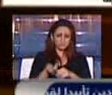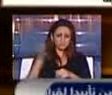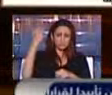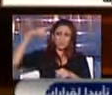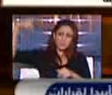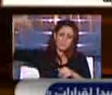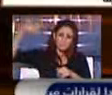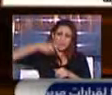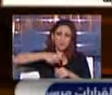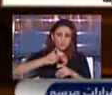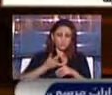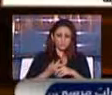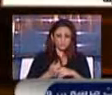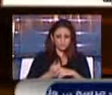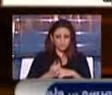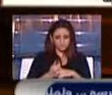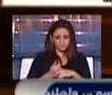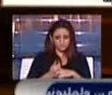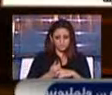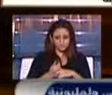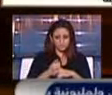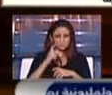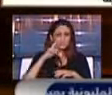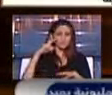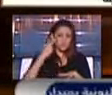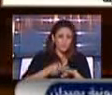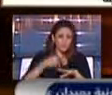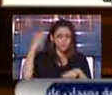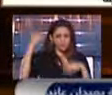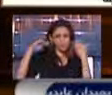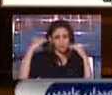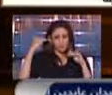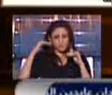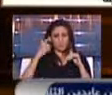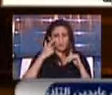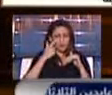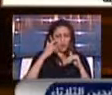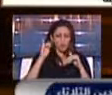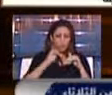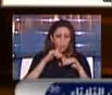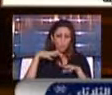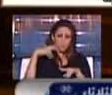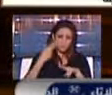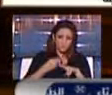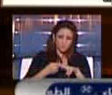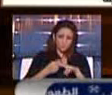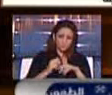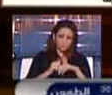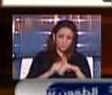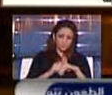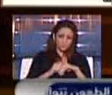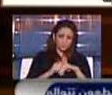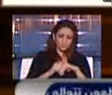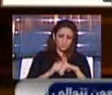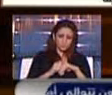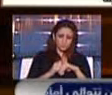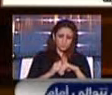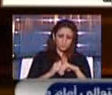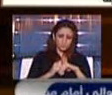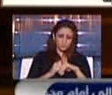فالقاضي بيقول له هل شاهدت اصابات او وقعت تحت عينك اصابات بالرصاص؟ قال له انا لو مشاهد اسلحه